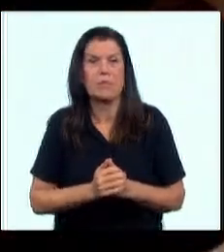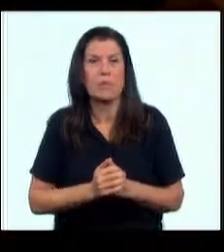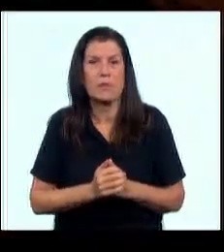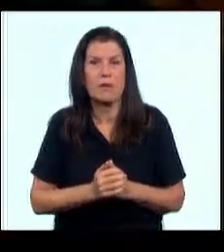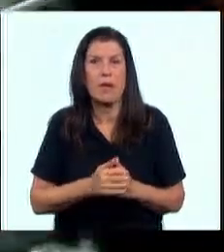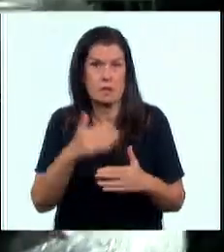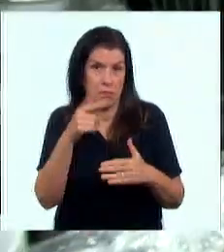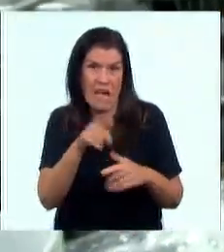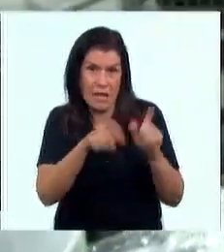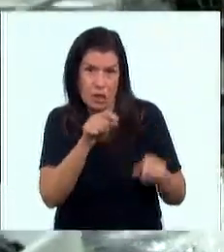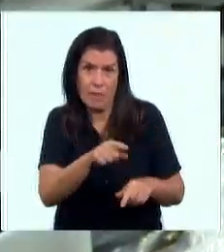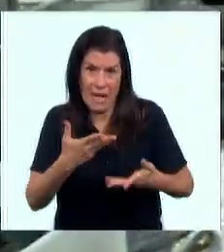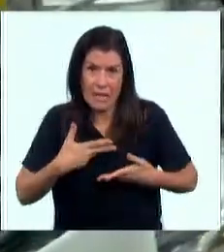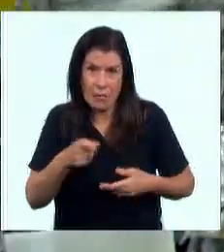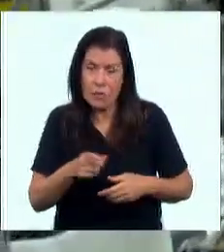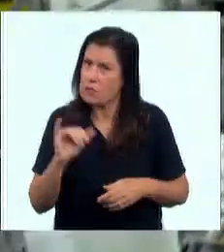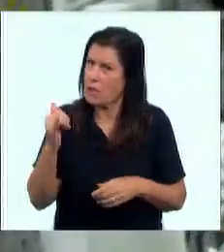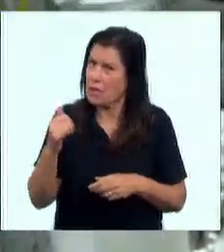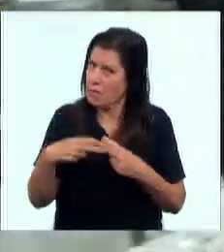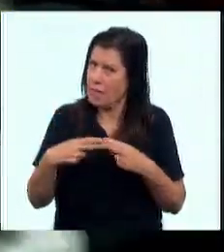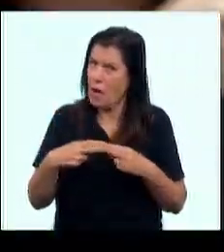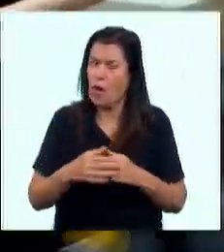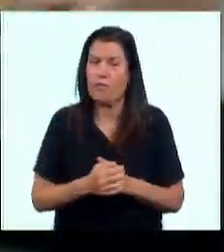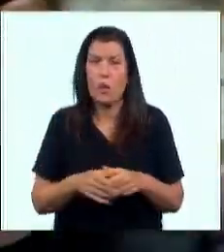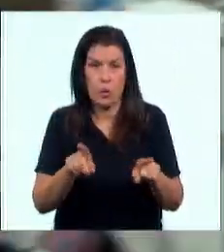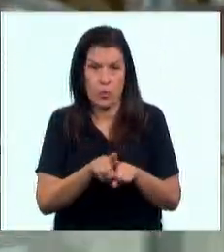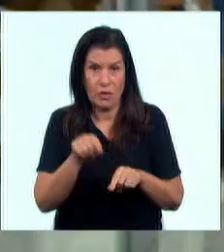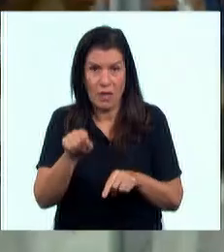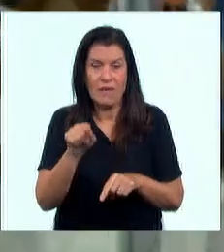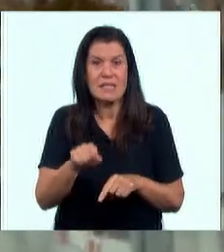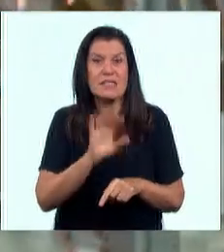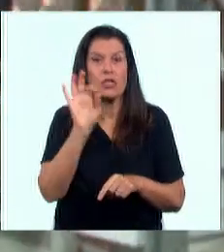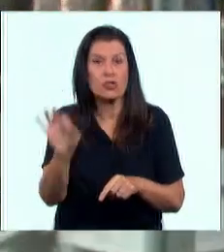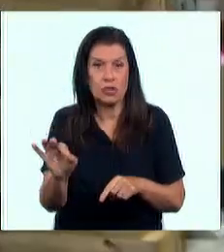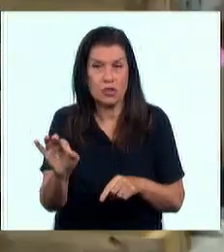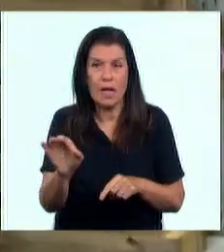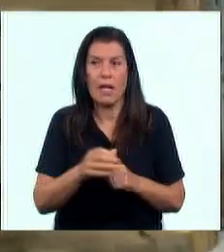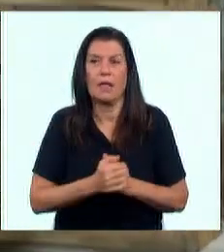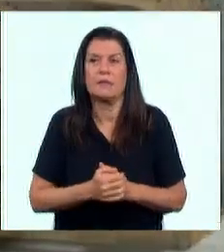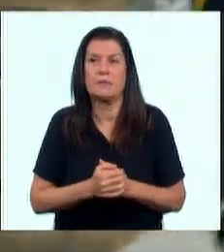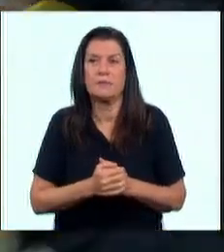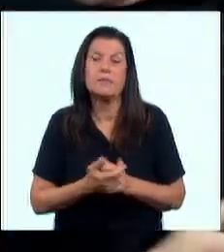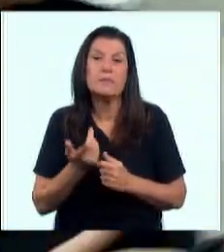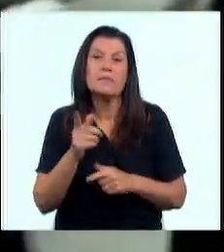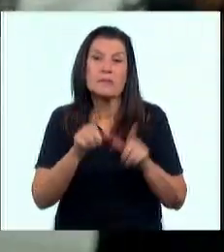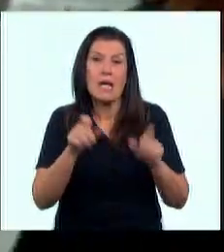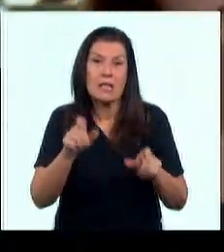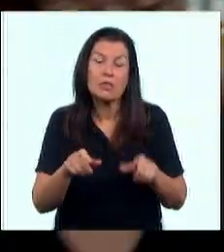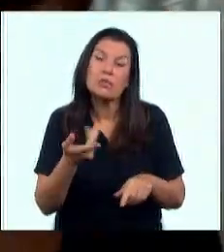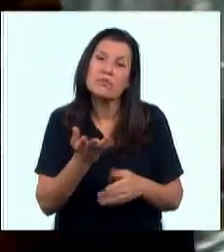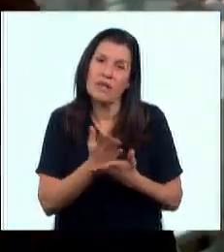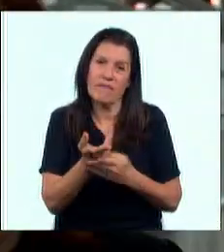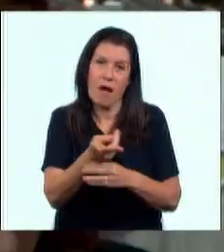אליהם, בקרוב מאוד. אבל זה... באותה מידה, זה שייך למזוהים שנבדקו, והם חללים. וגם פה,